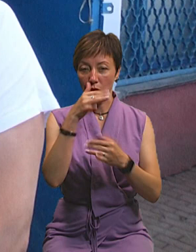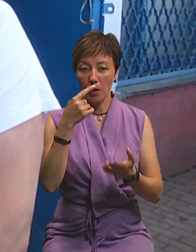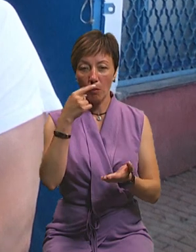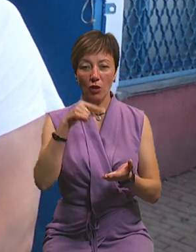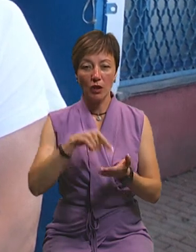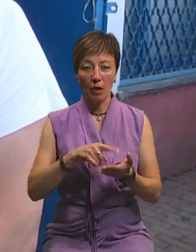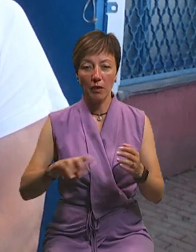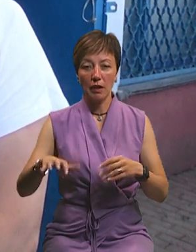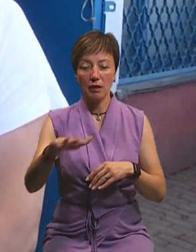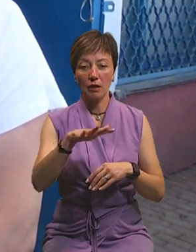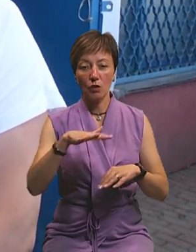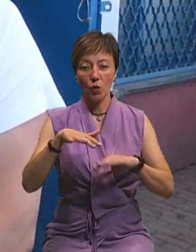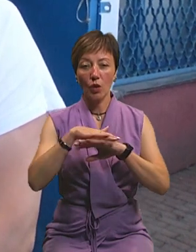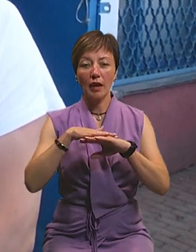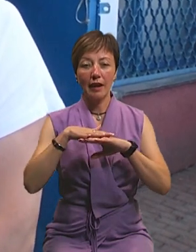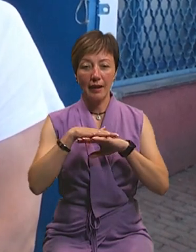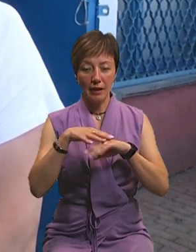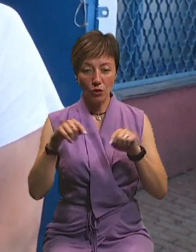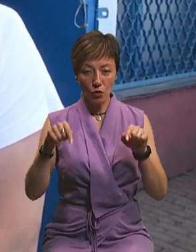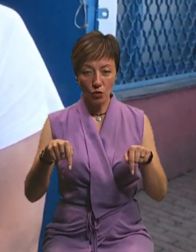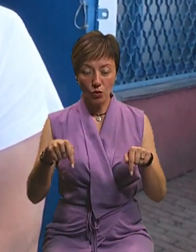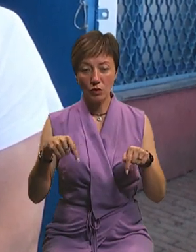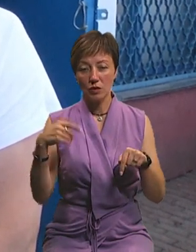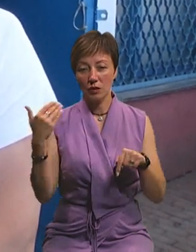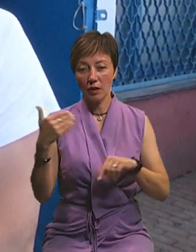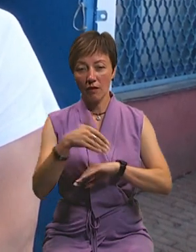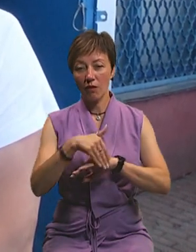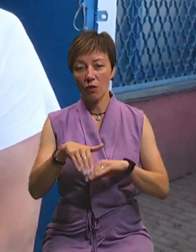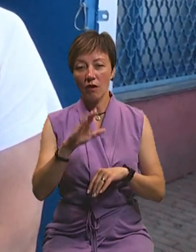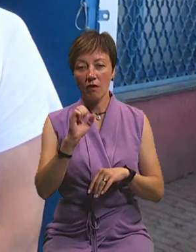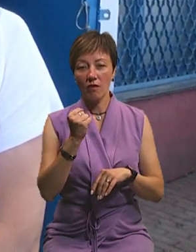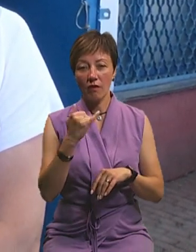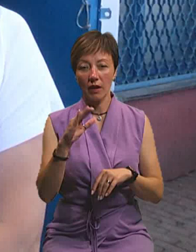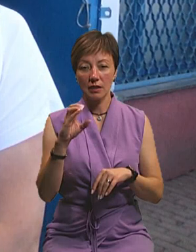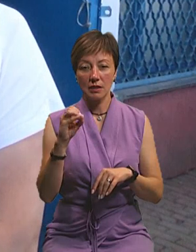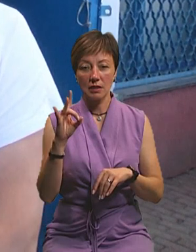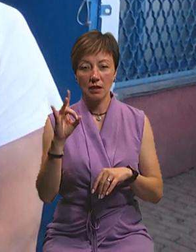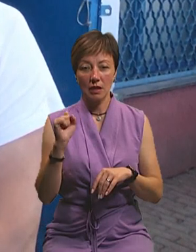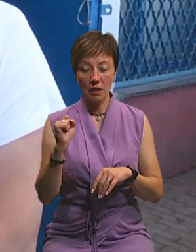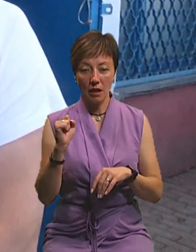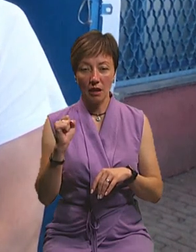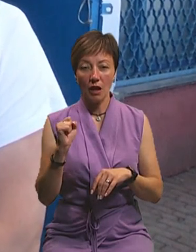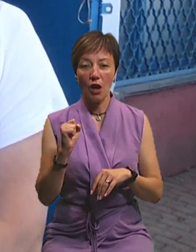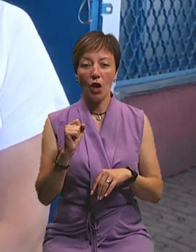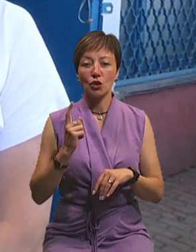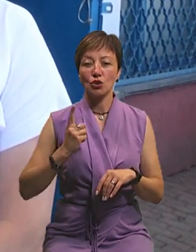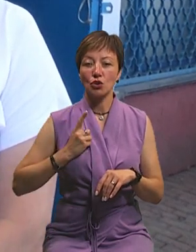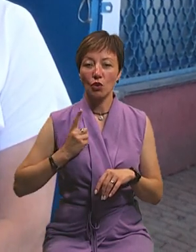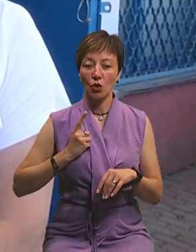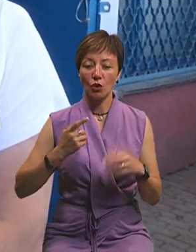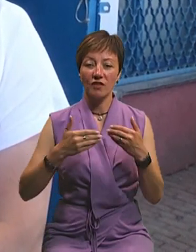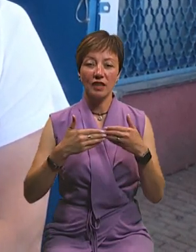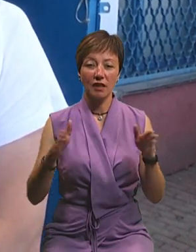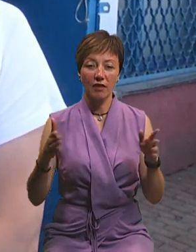на територію ринку зі сторони вулиці Вайсера По тій причині що сторож який відкриває